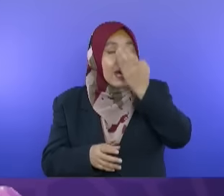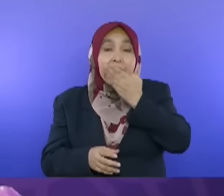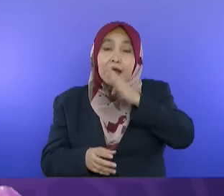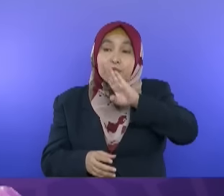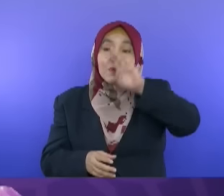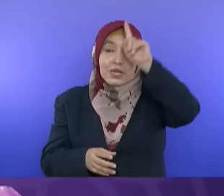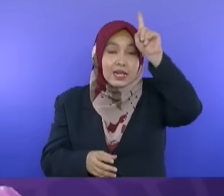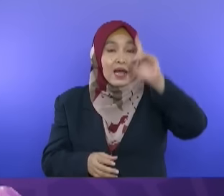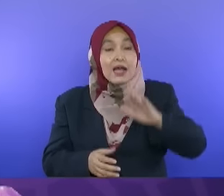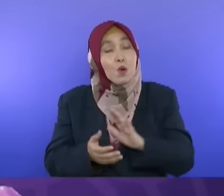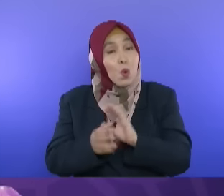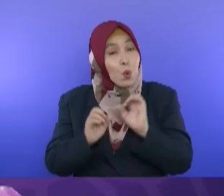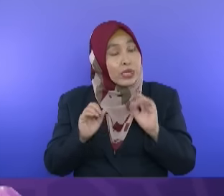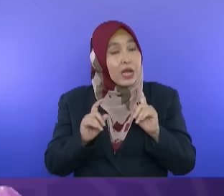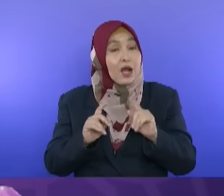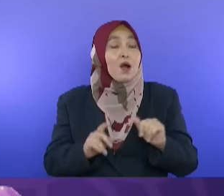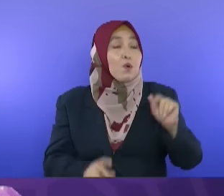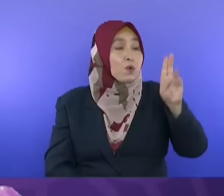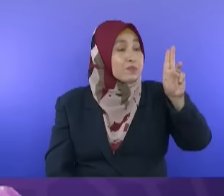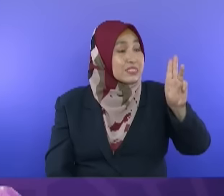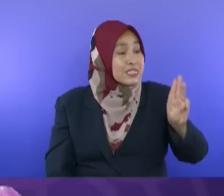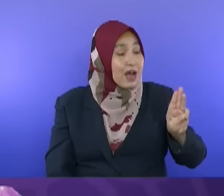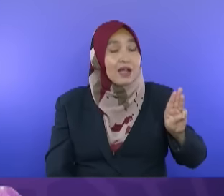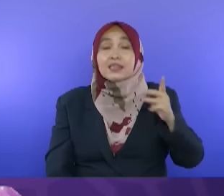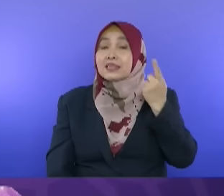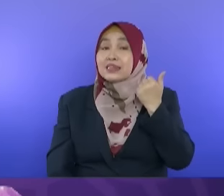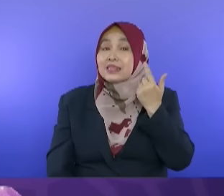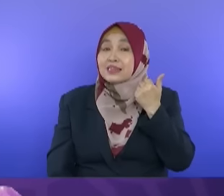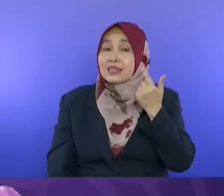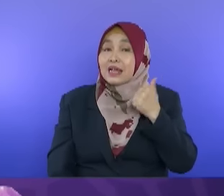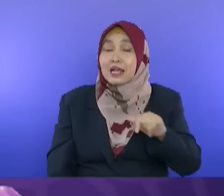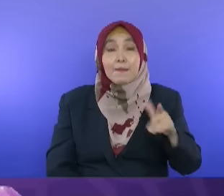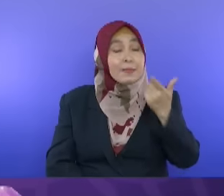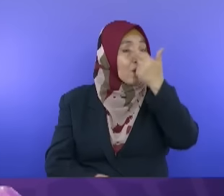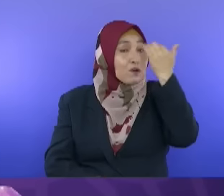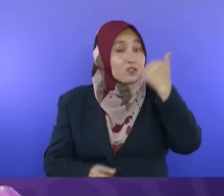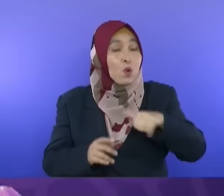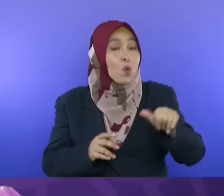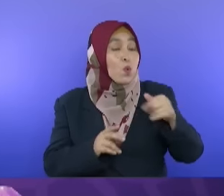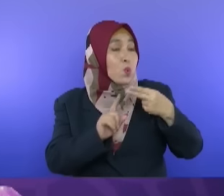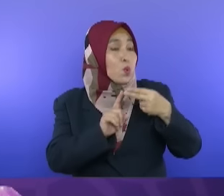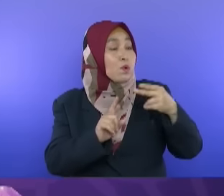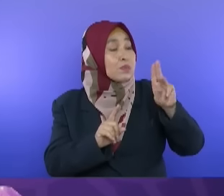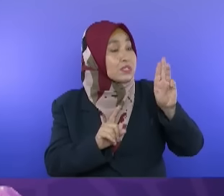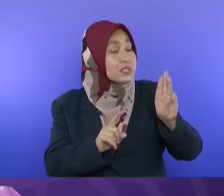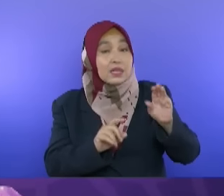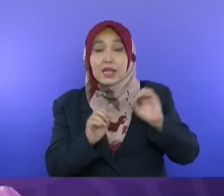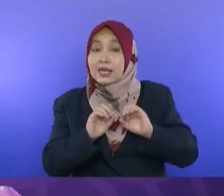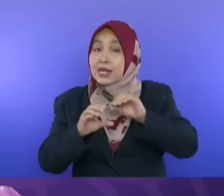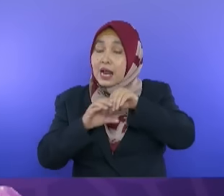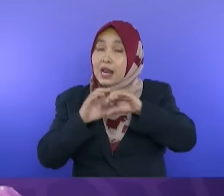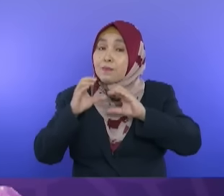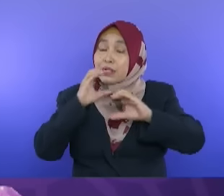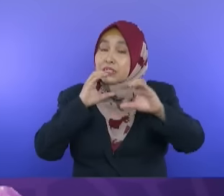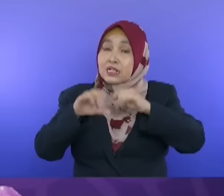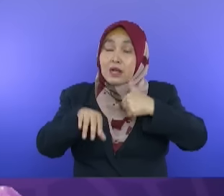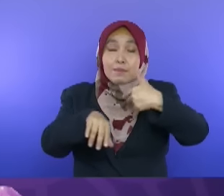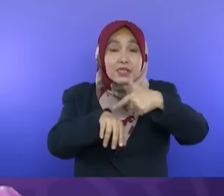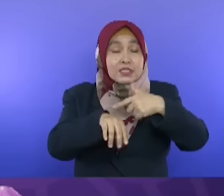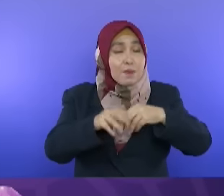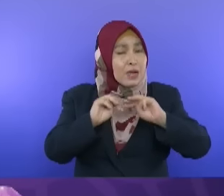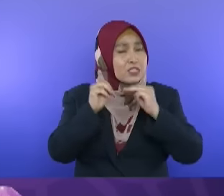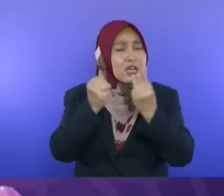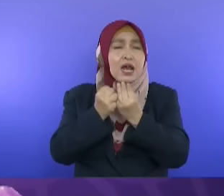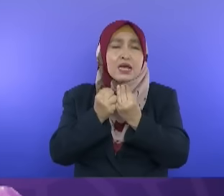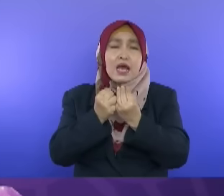Oke urusanlah balik pada huruf tadi Oleh karena huruf TNI tidak ada dalam percakapan Bahasa masyarakat